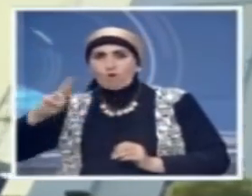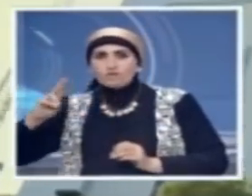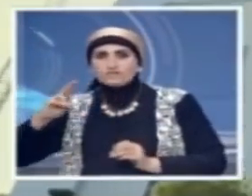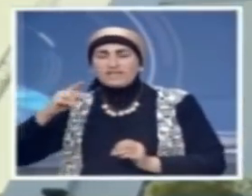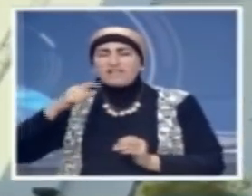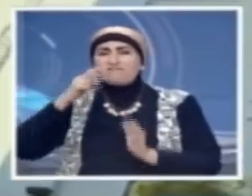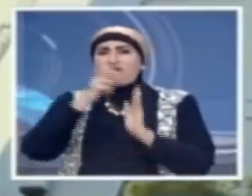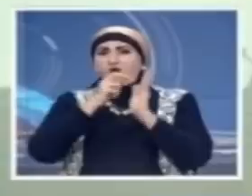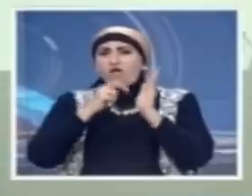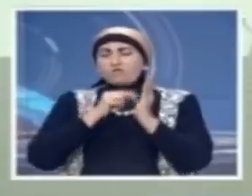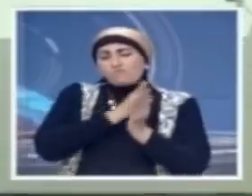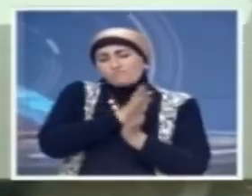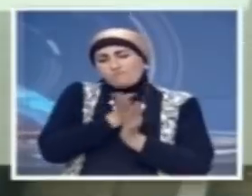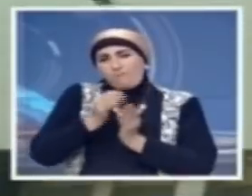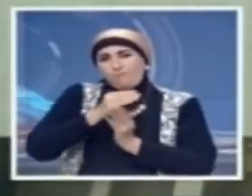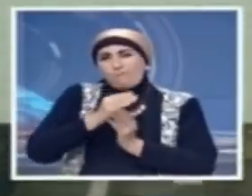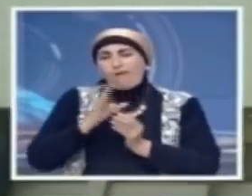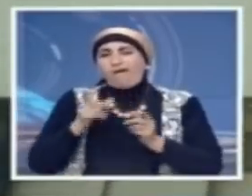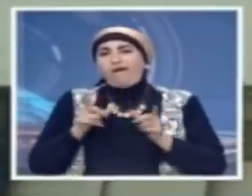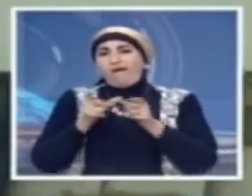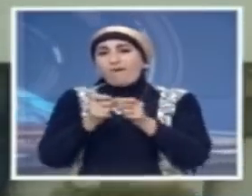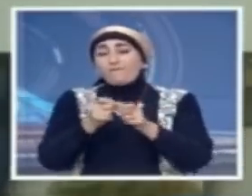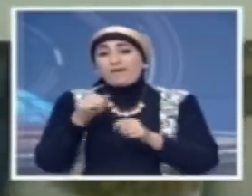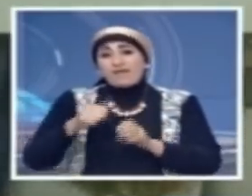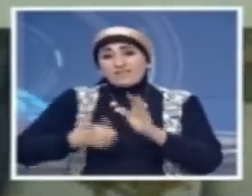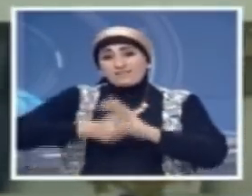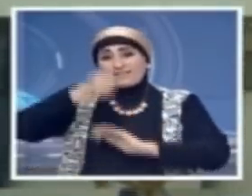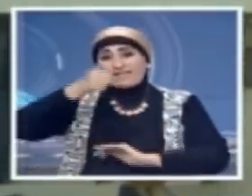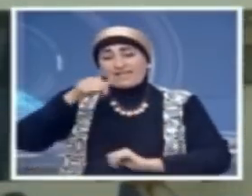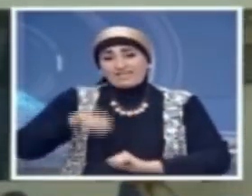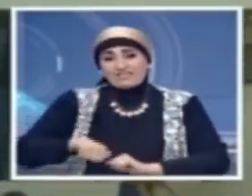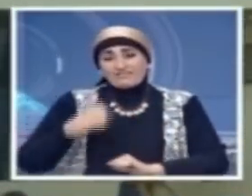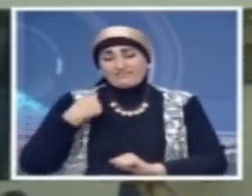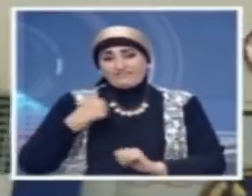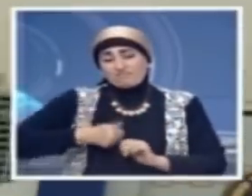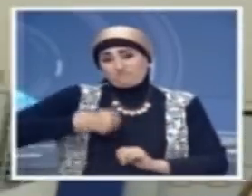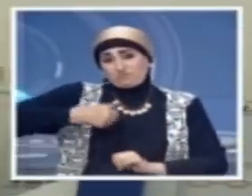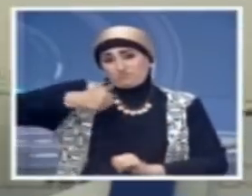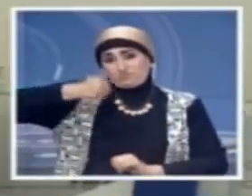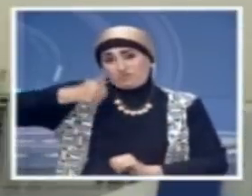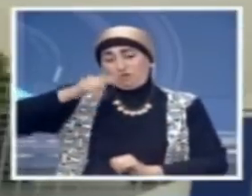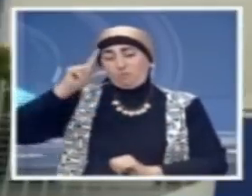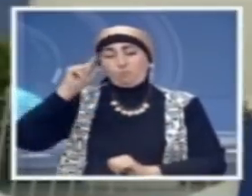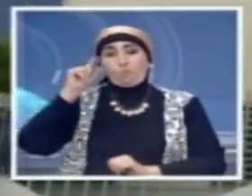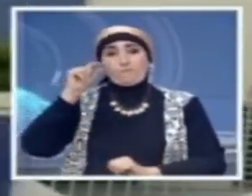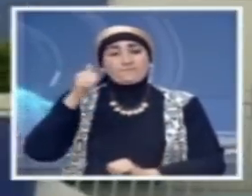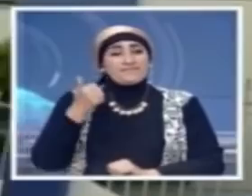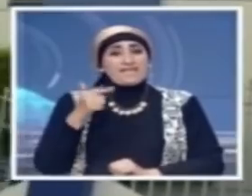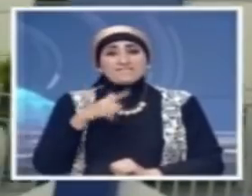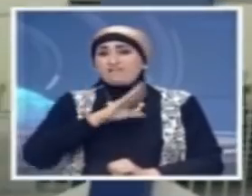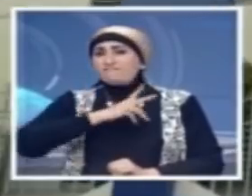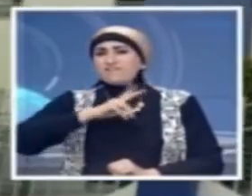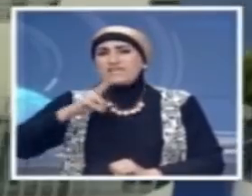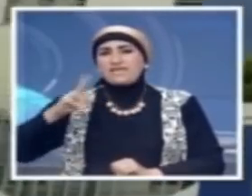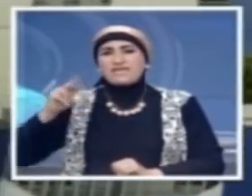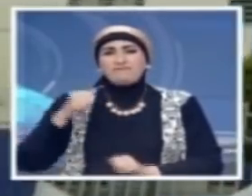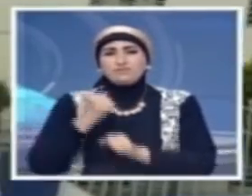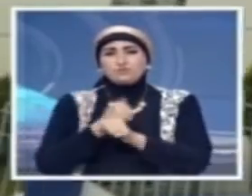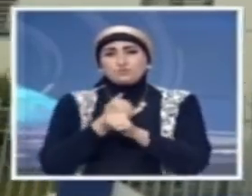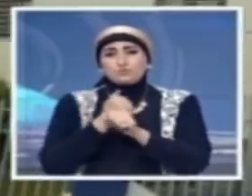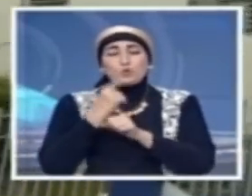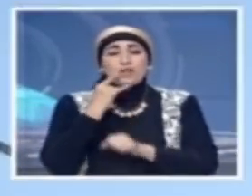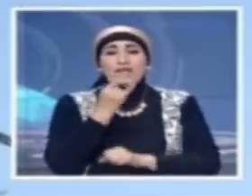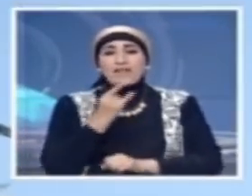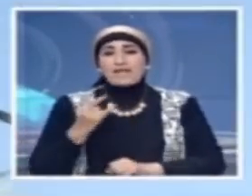مدار أسبوع. نجحت أجهزة الوزارة في تحقيق نتائج متميزة في كافة مجالات العمل